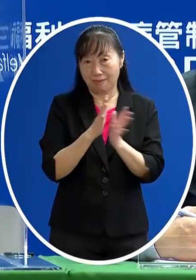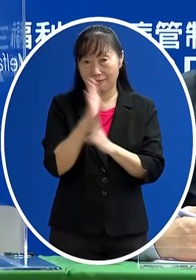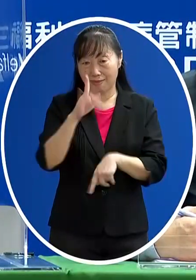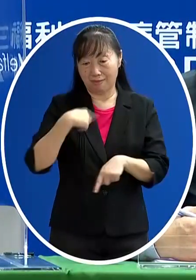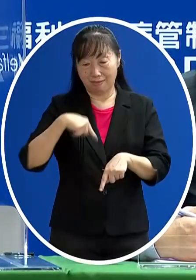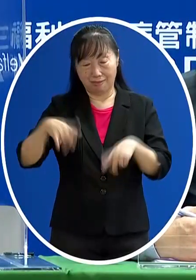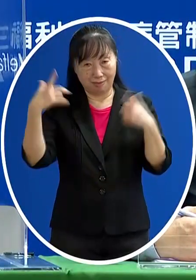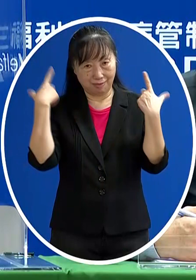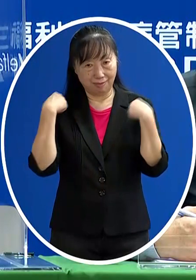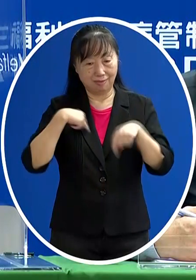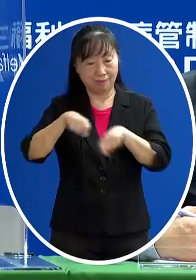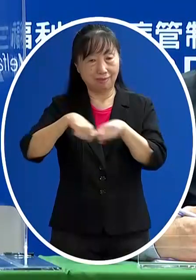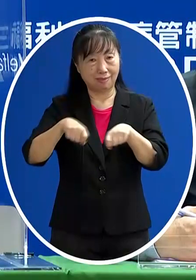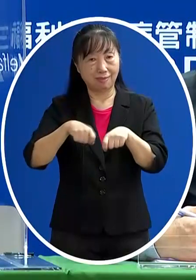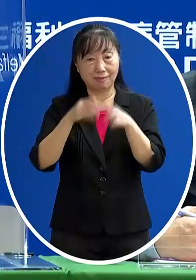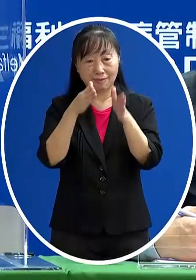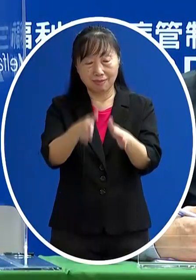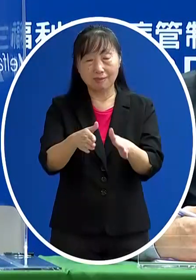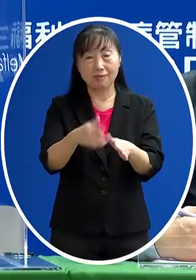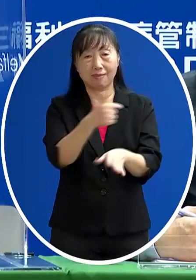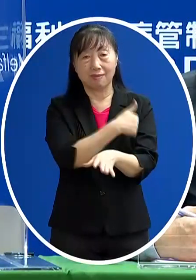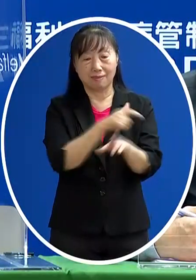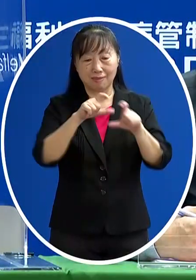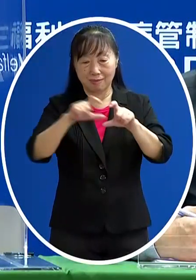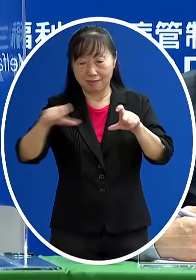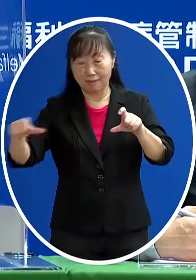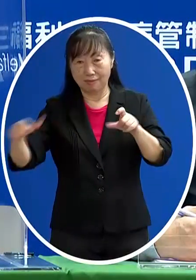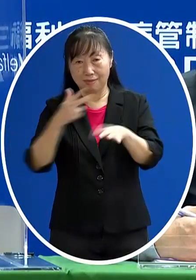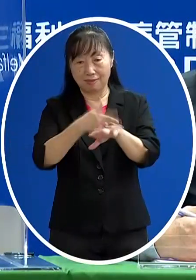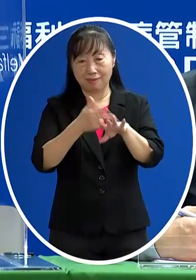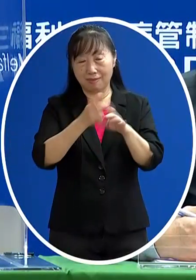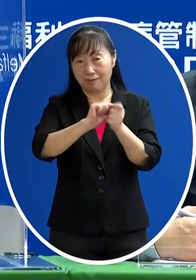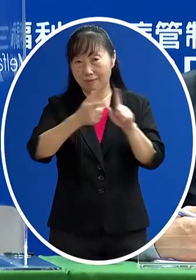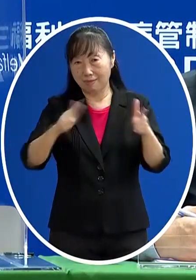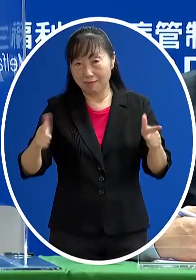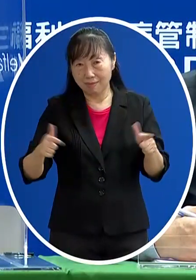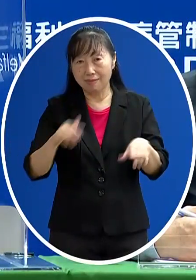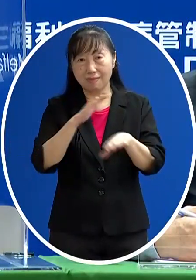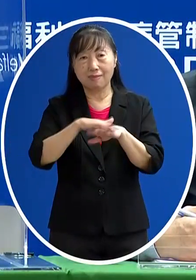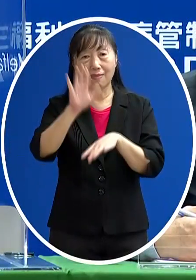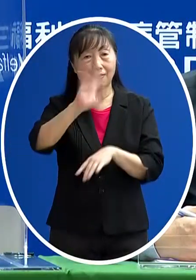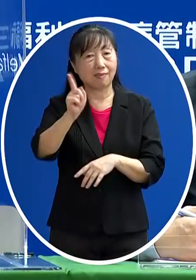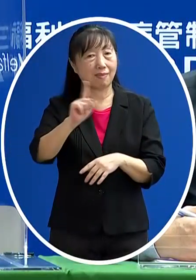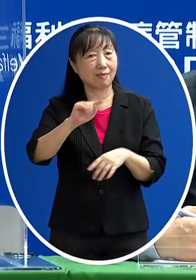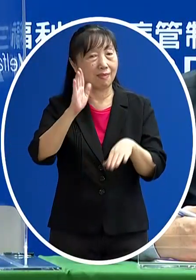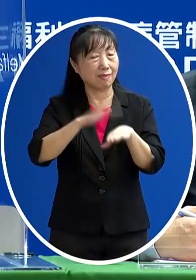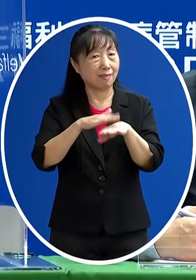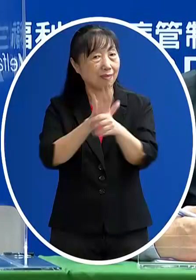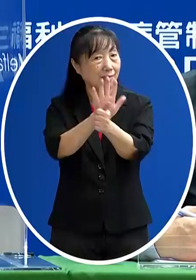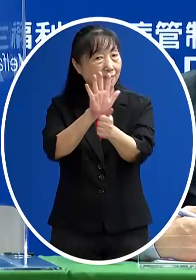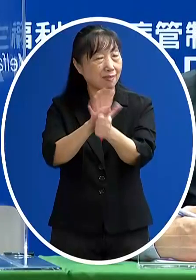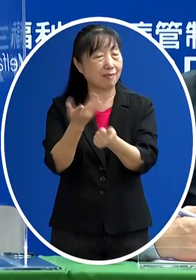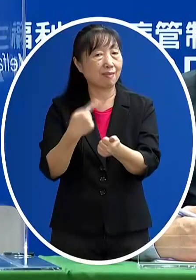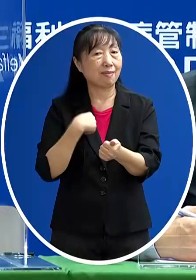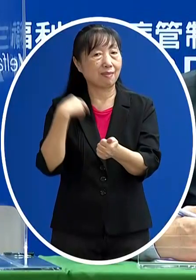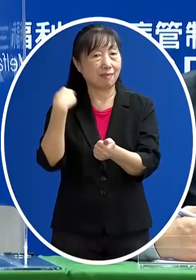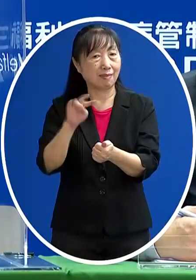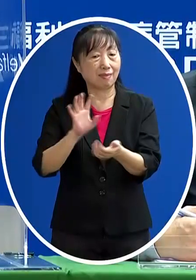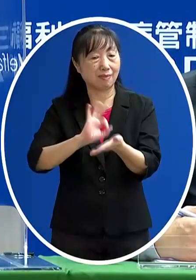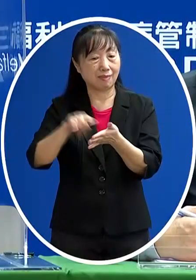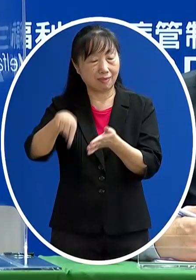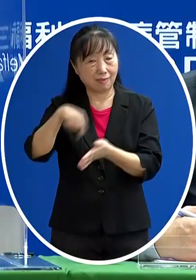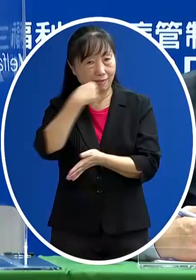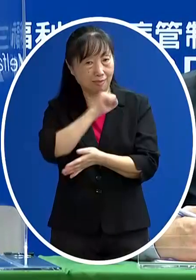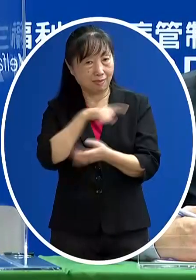策，对于各种疫苗的使用的方式，跟它产生的一些效果，那持续用本土的